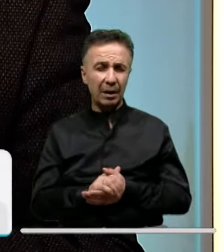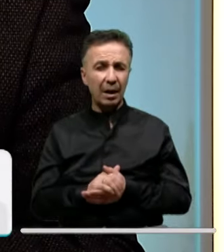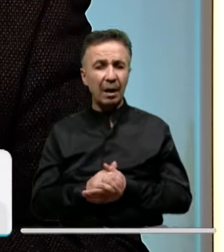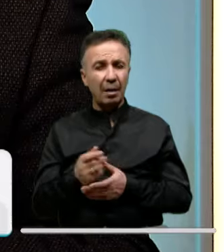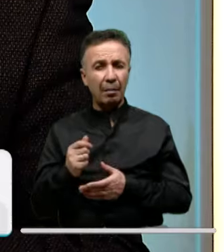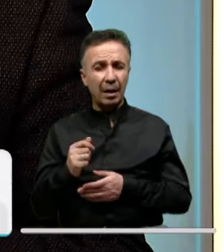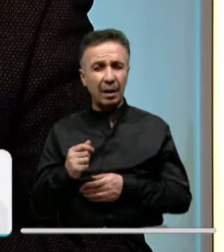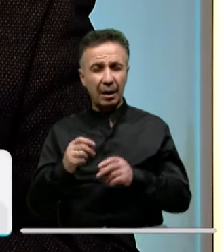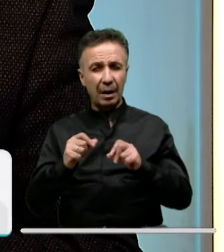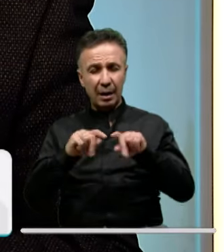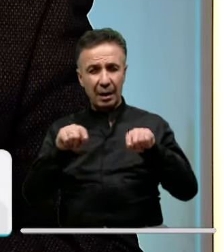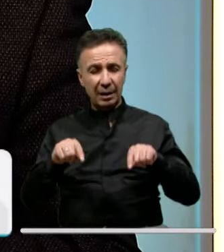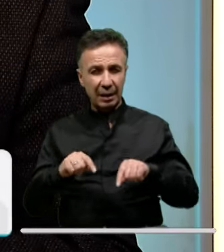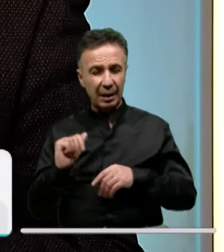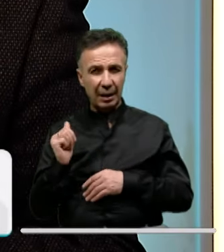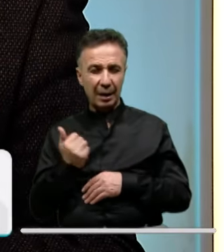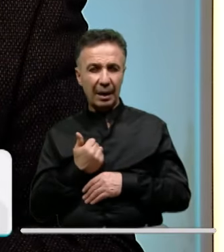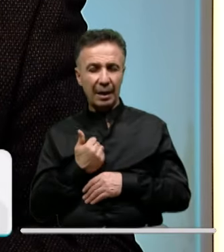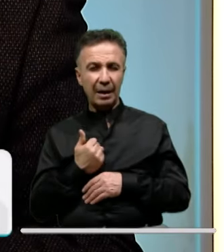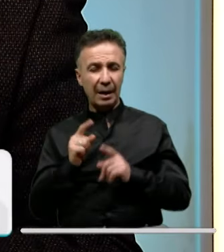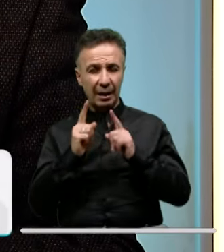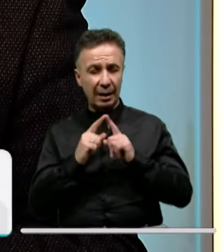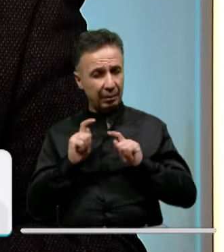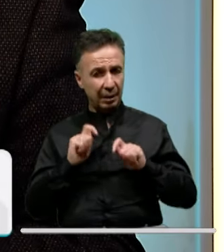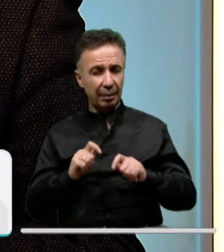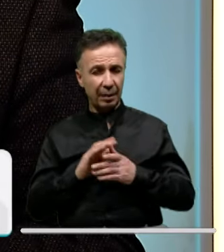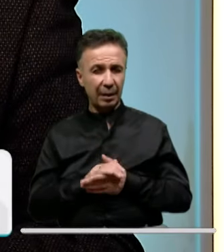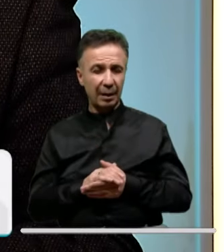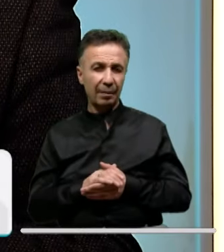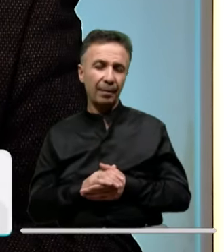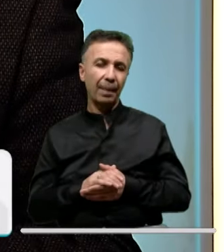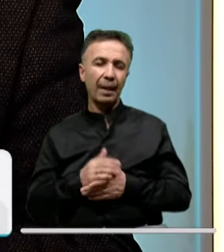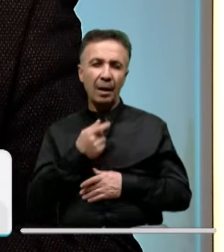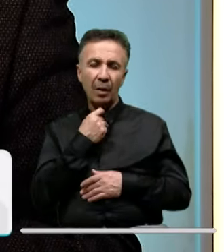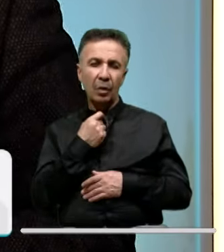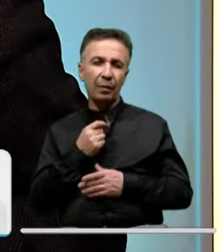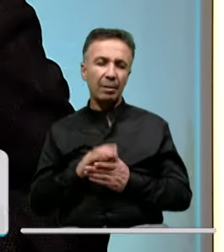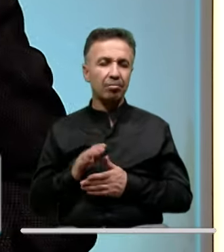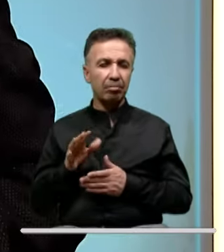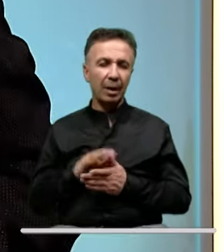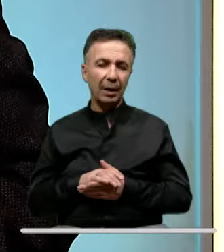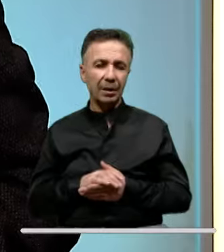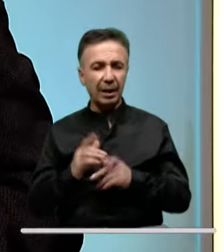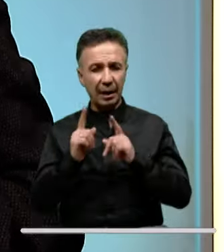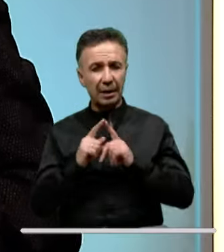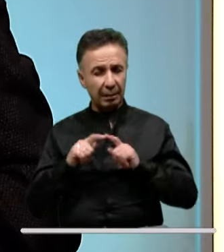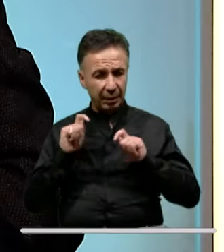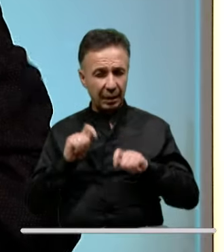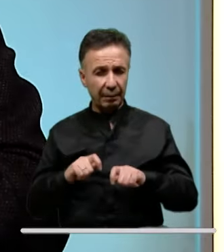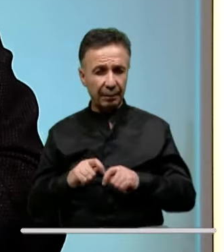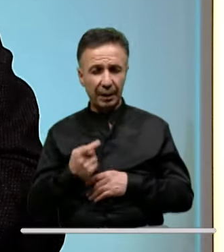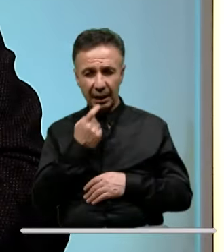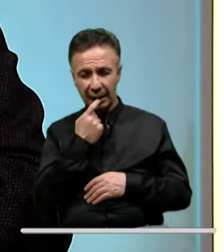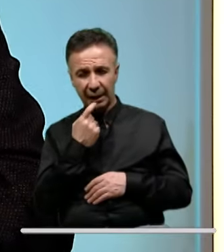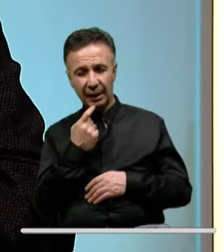her yıl ne yapabiliyorlar? Yapabiliyorlar. Hesabını yapabiliyorlar. Takdir edebiliyorlar. Lütfen 3 aşağı 5 yukarı bunun hesabı yapılabilir.